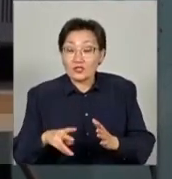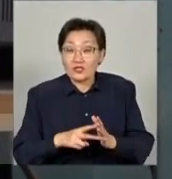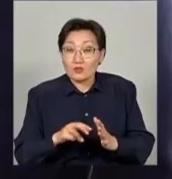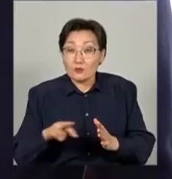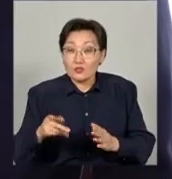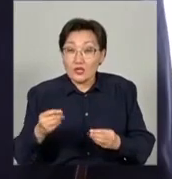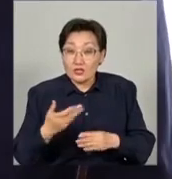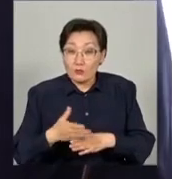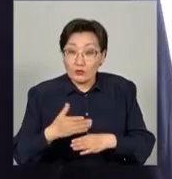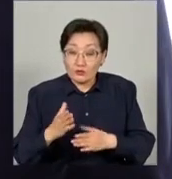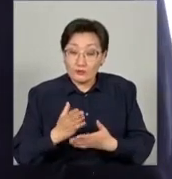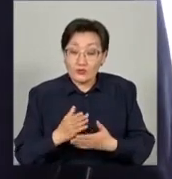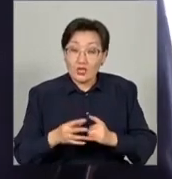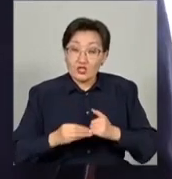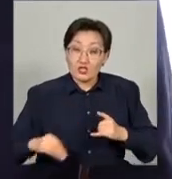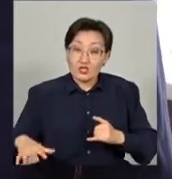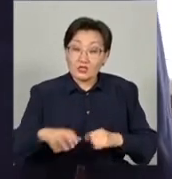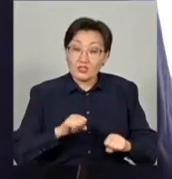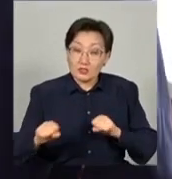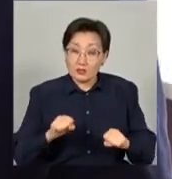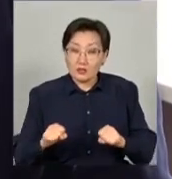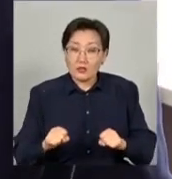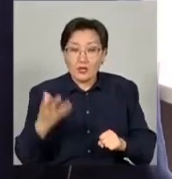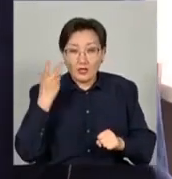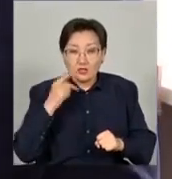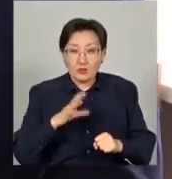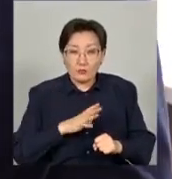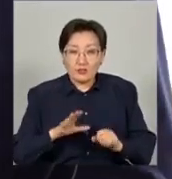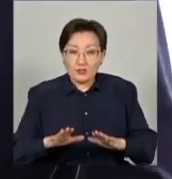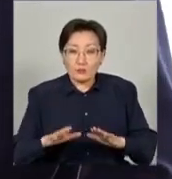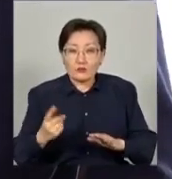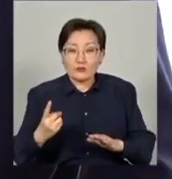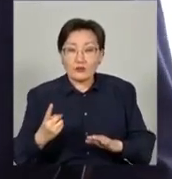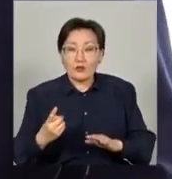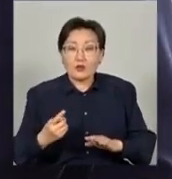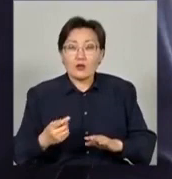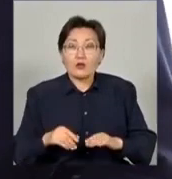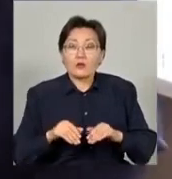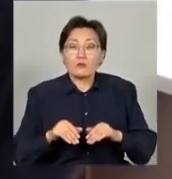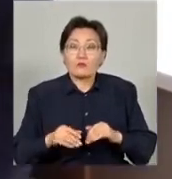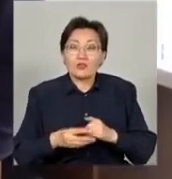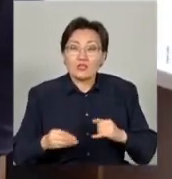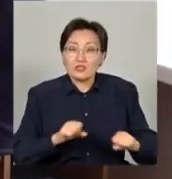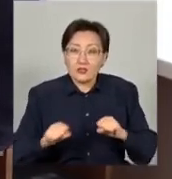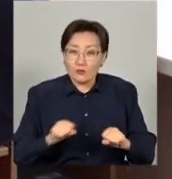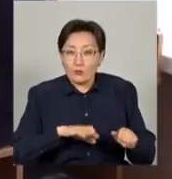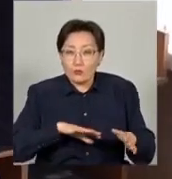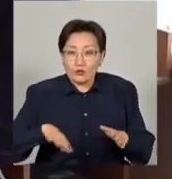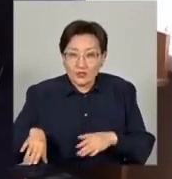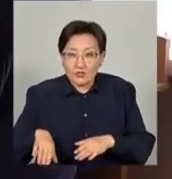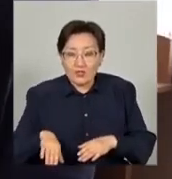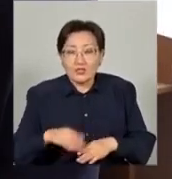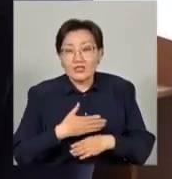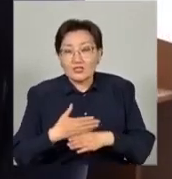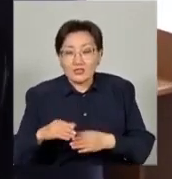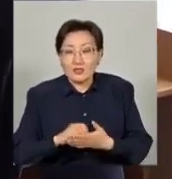екен. Жетсіліксің бәрін қаяқты болды, тек қана бізде бір жаман жері болып өткен ең ғана бәрі тіркеледі,